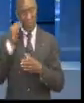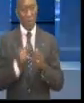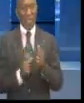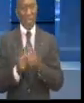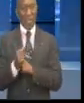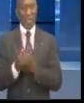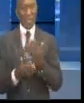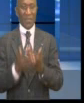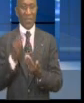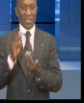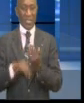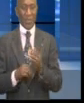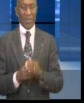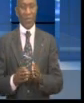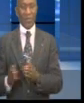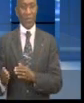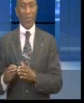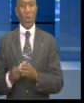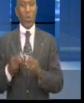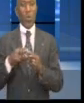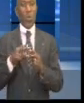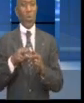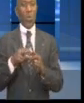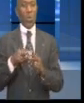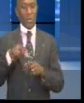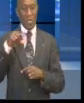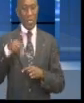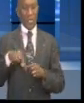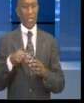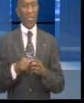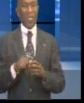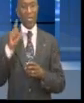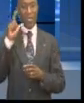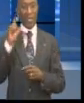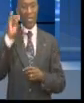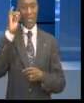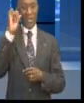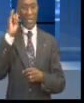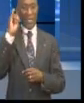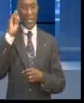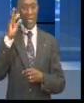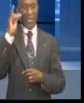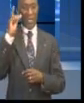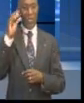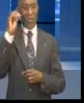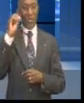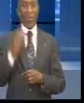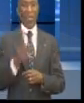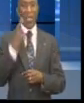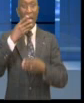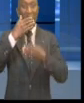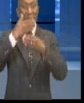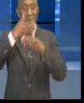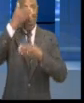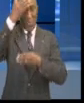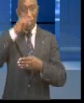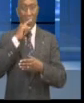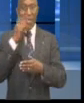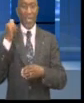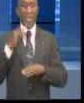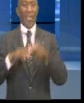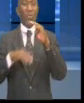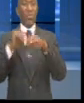devait voir qu'un mur de clôture a été construit par un particulier sur l'avenue Nyangwe. Alors que celle-ci est une